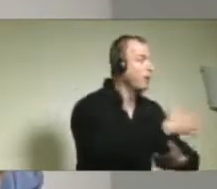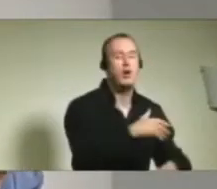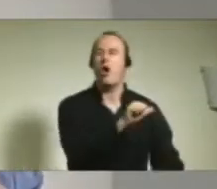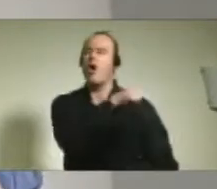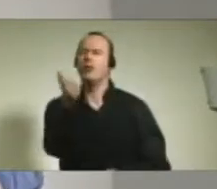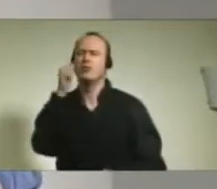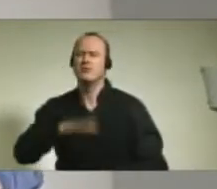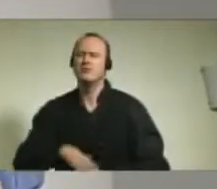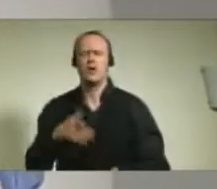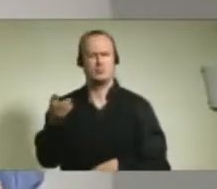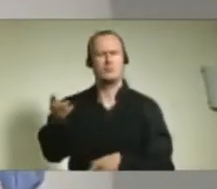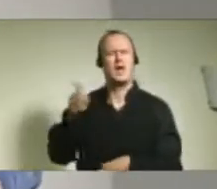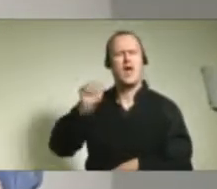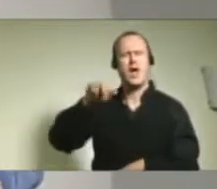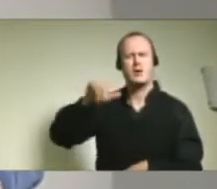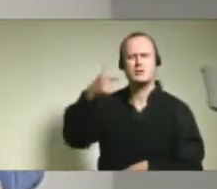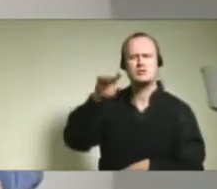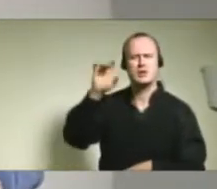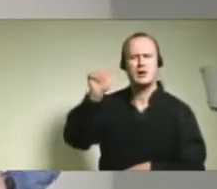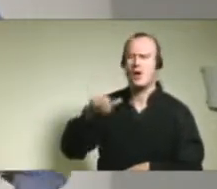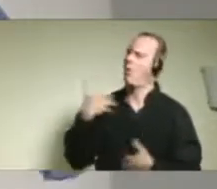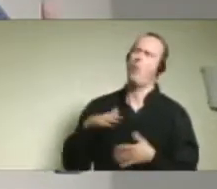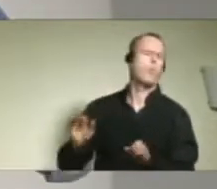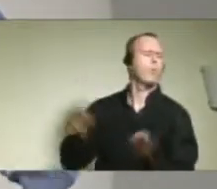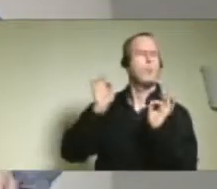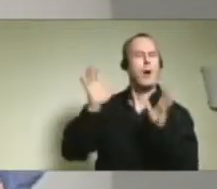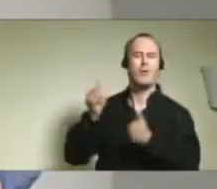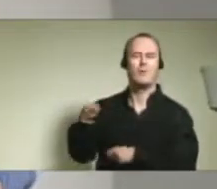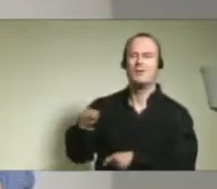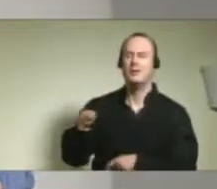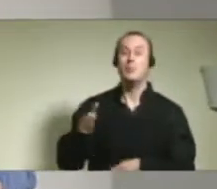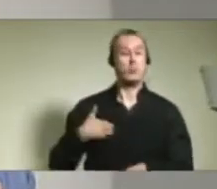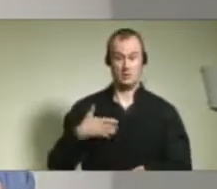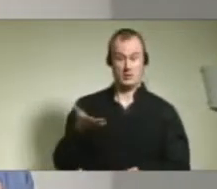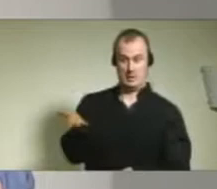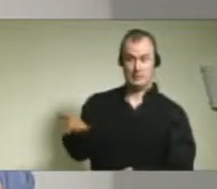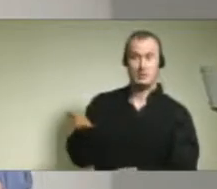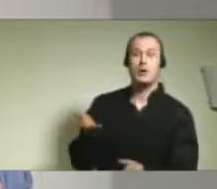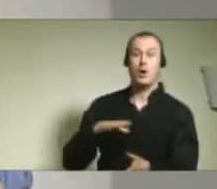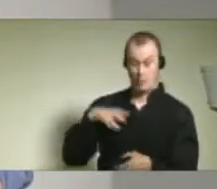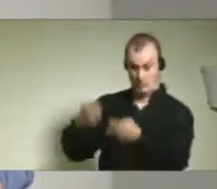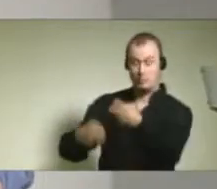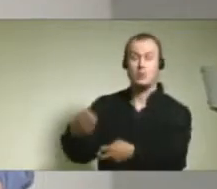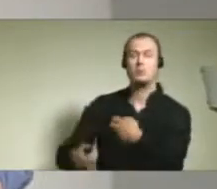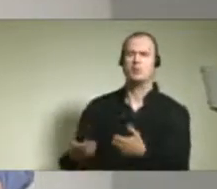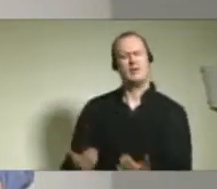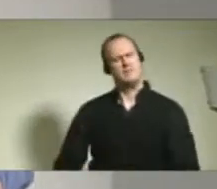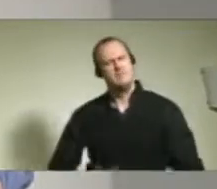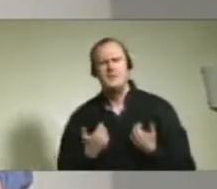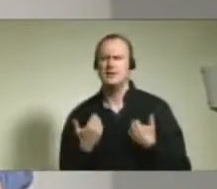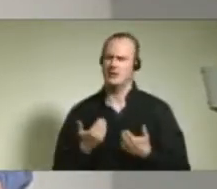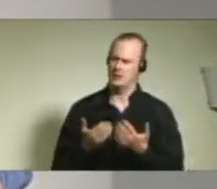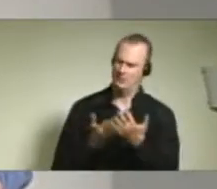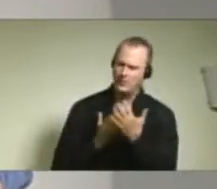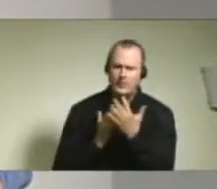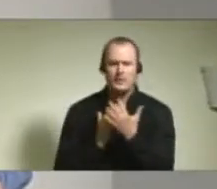est vraiment fantastique. Elle a eu des problèmes. Elle avait quand même une vie assez